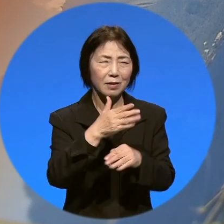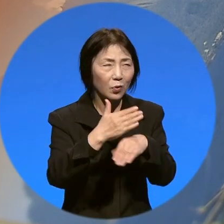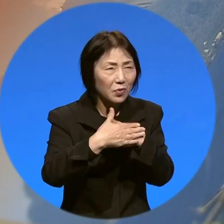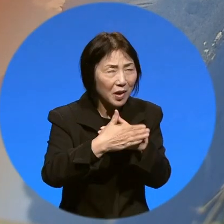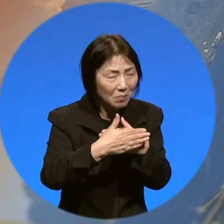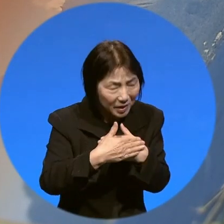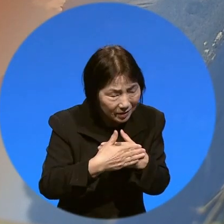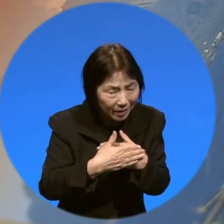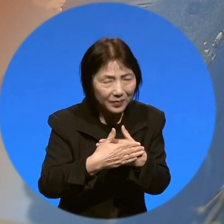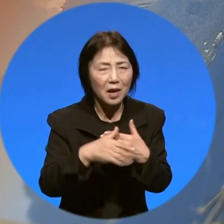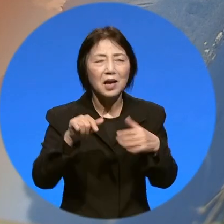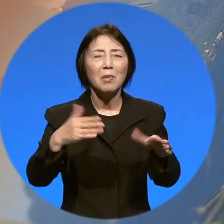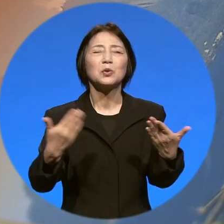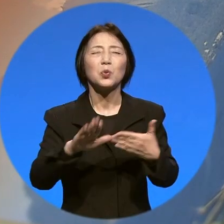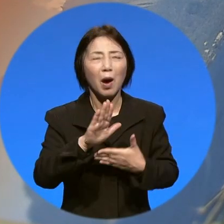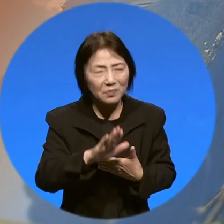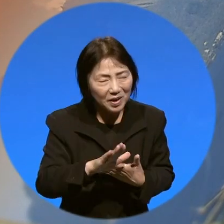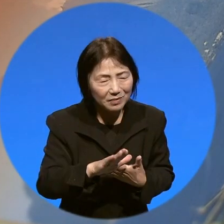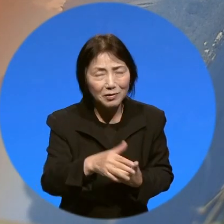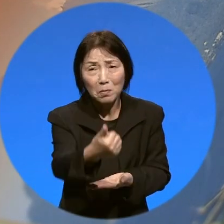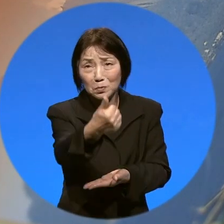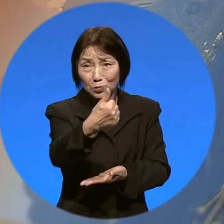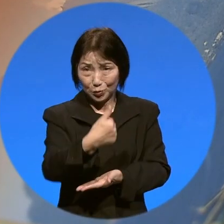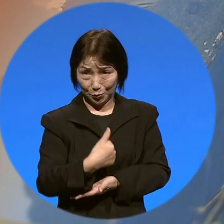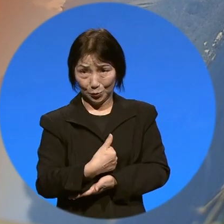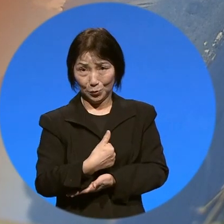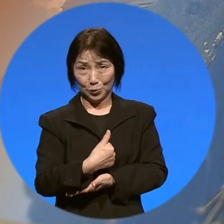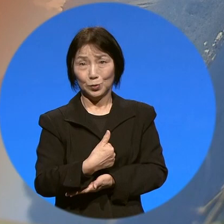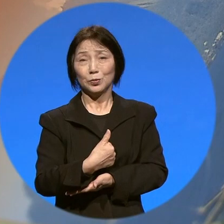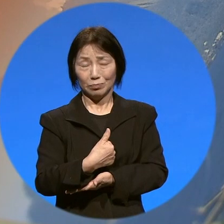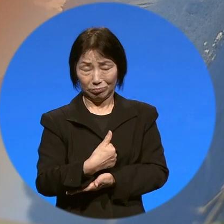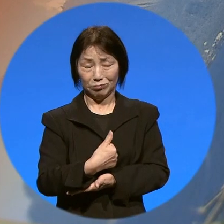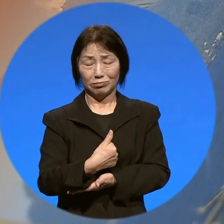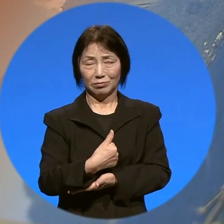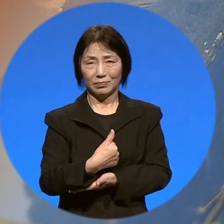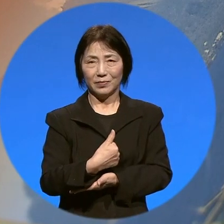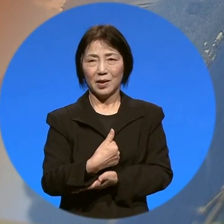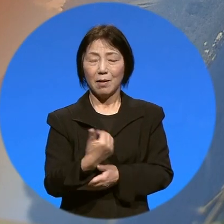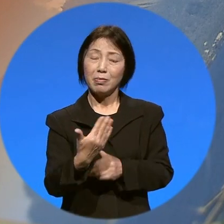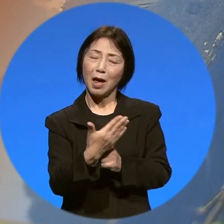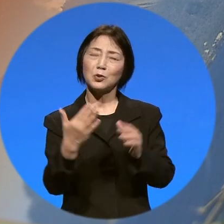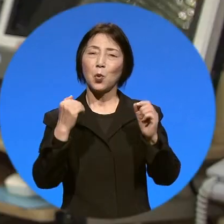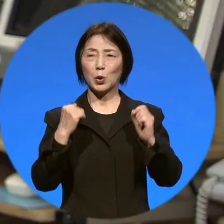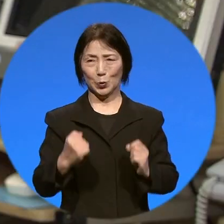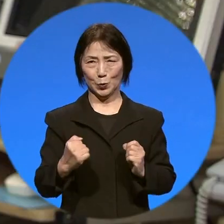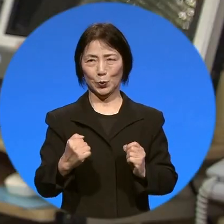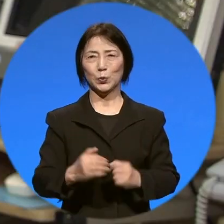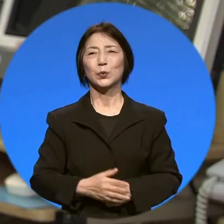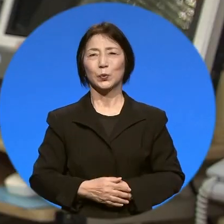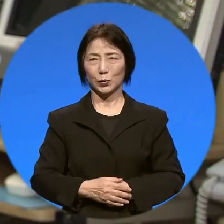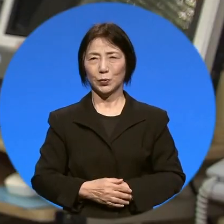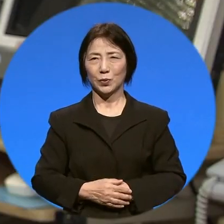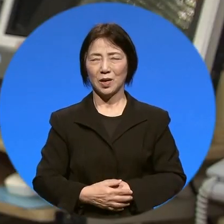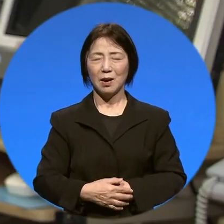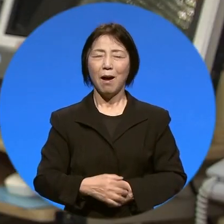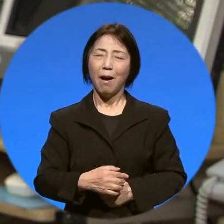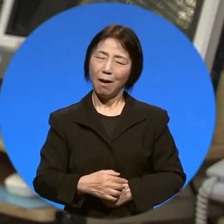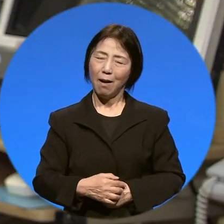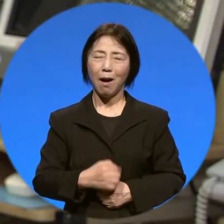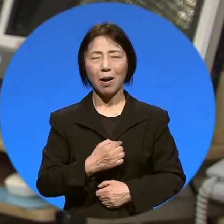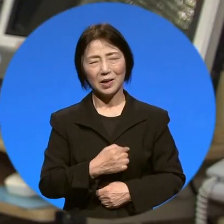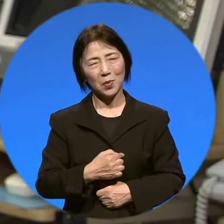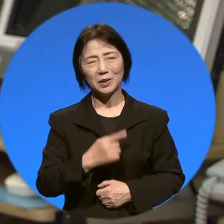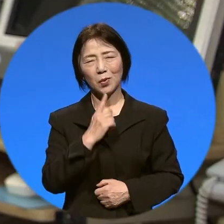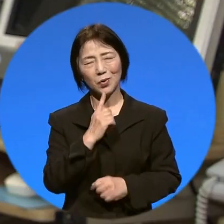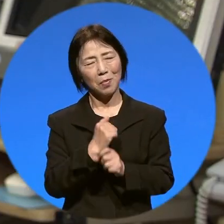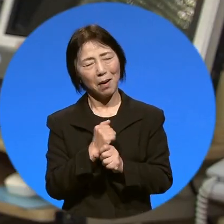今こうして働いていますと言って挨拶に来る対象者もいます。気持ちって言っていいのか言